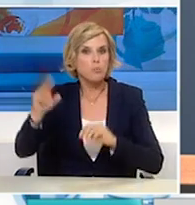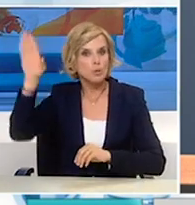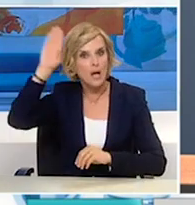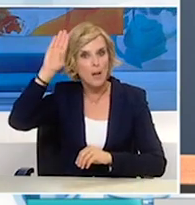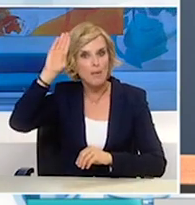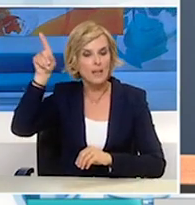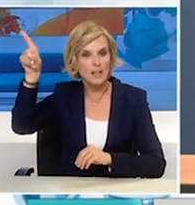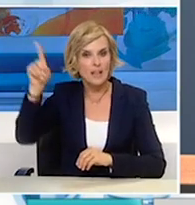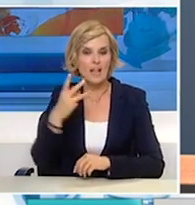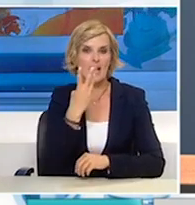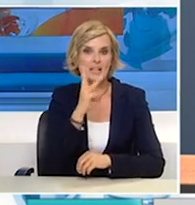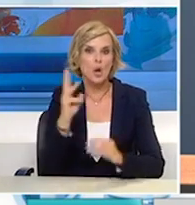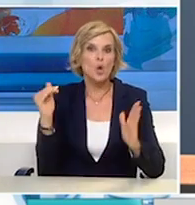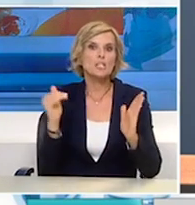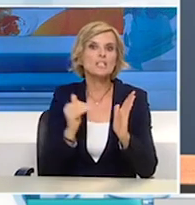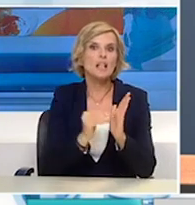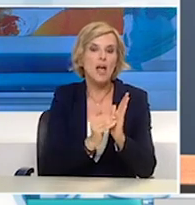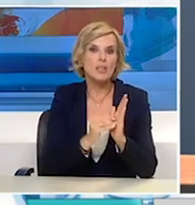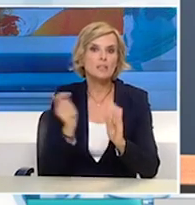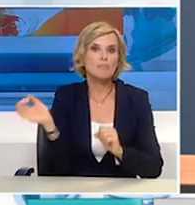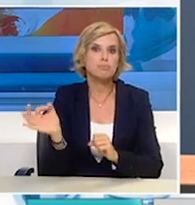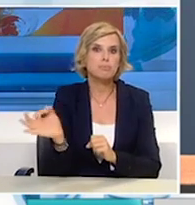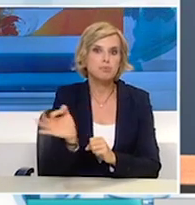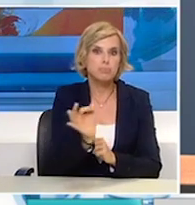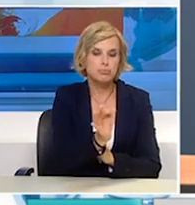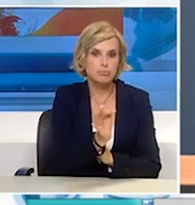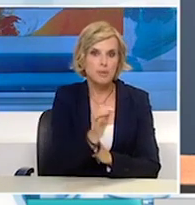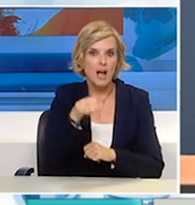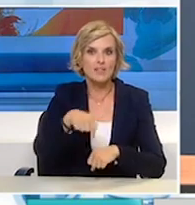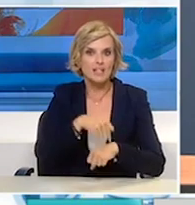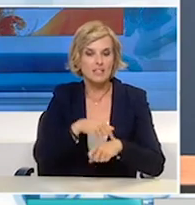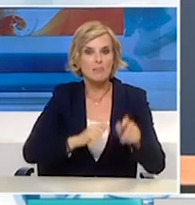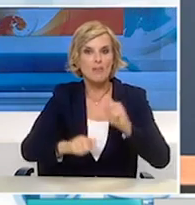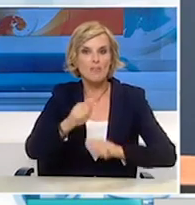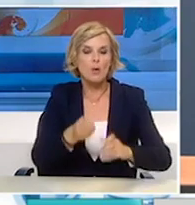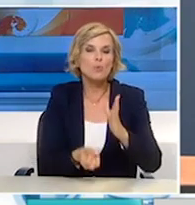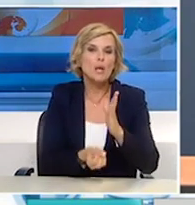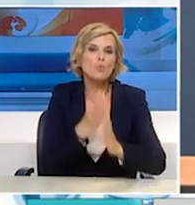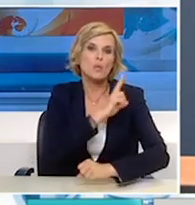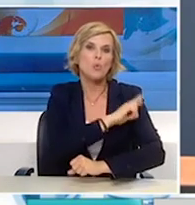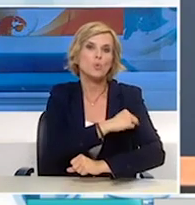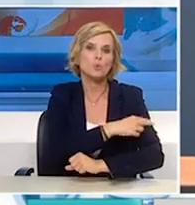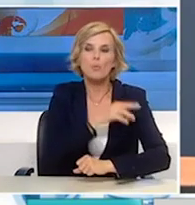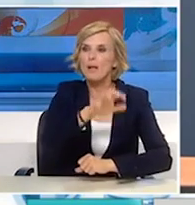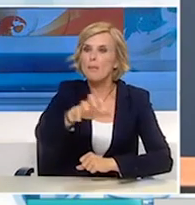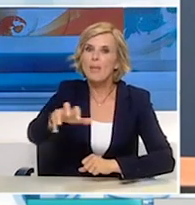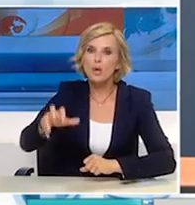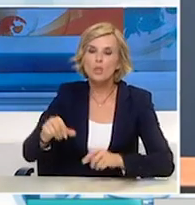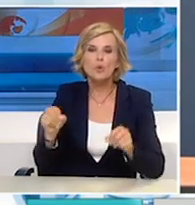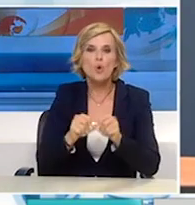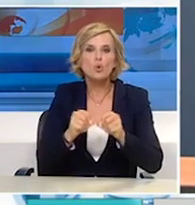περίπου 300.000 καταγεγραμμένες περιπτώσεις της νόσου, ενώ στείνονται κινητά νοσοκομεία πεδίου για εργαζόμενους στις περιοχές των